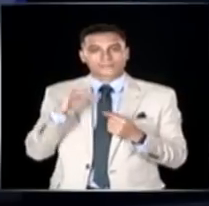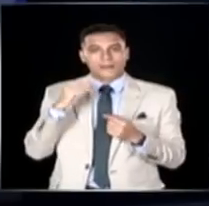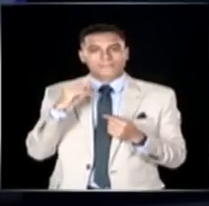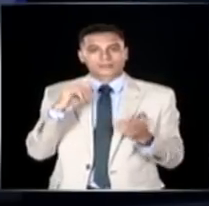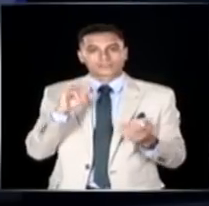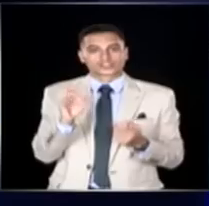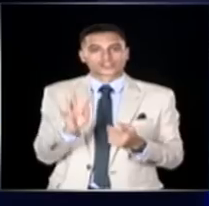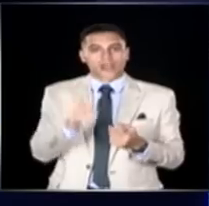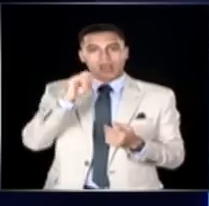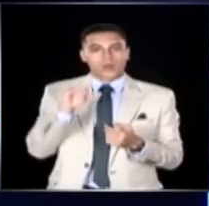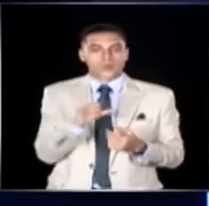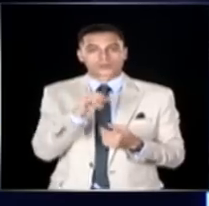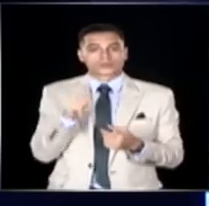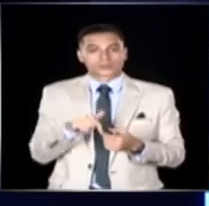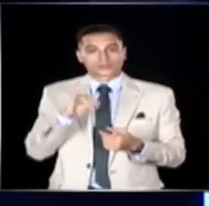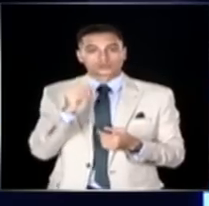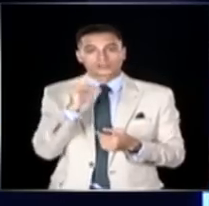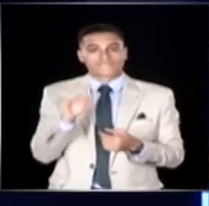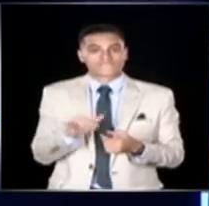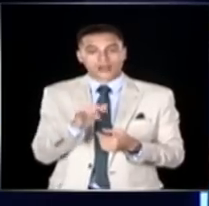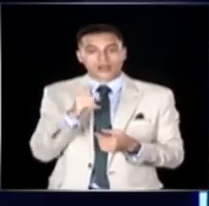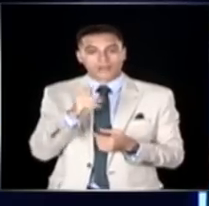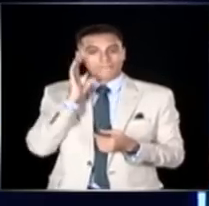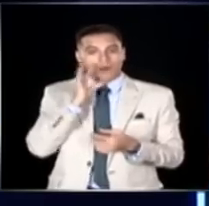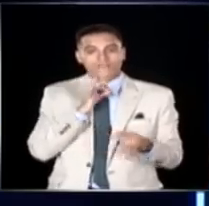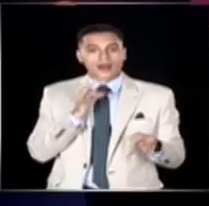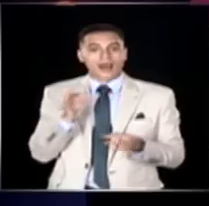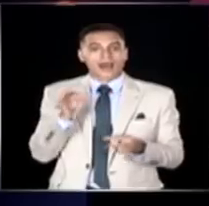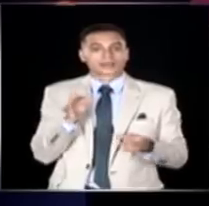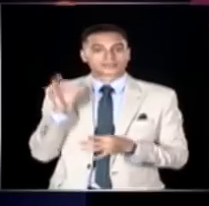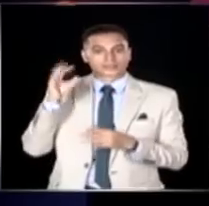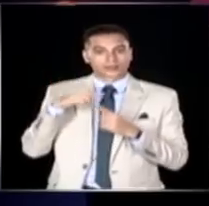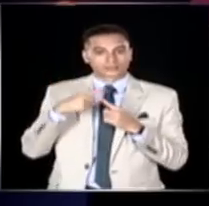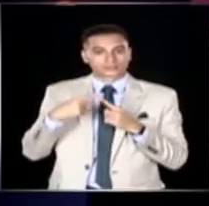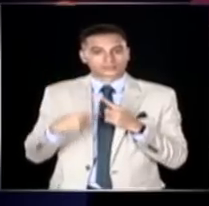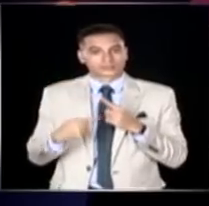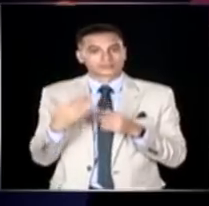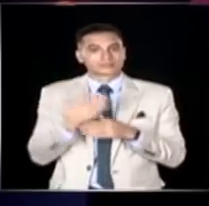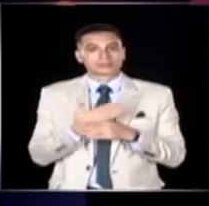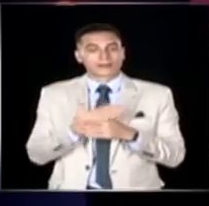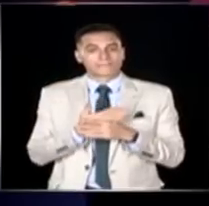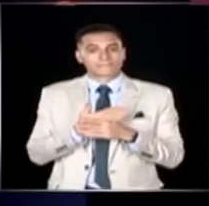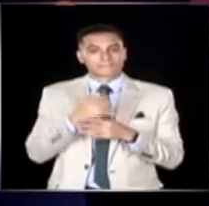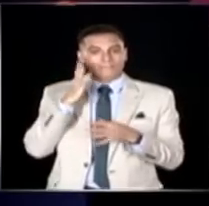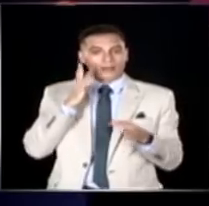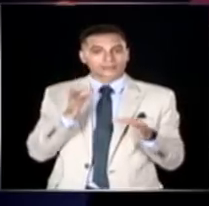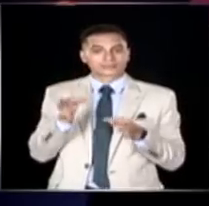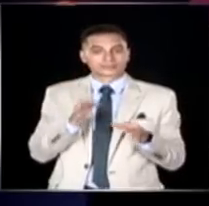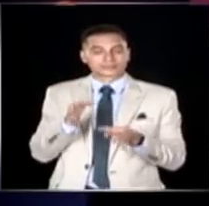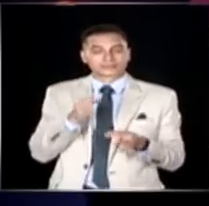محمد منشاوي. مصطفى محمد، الهندسة الوراثية إيش معنى التخصص ده؟ أنا عندي